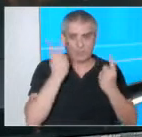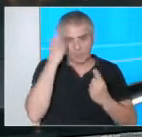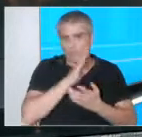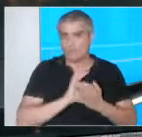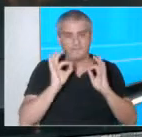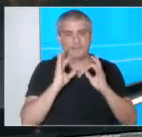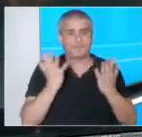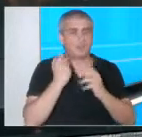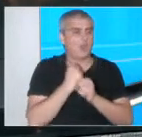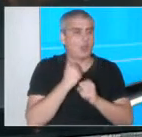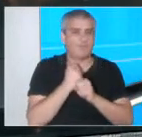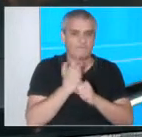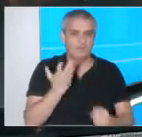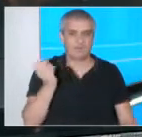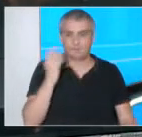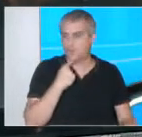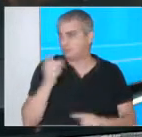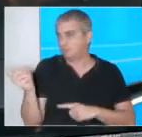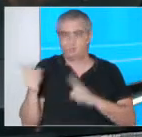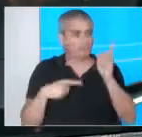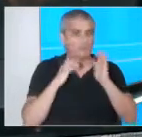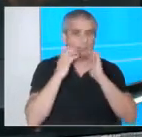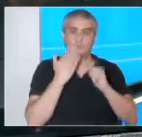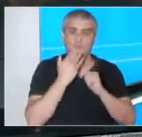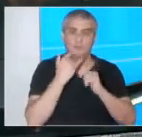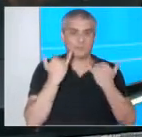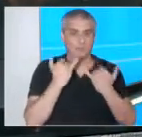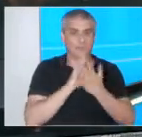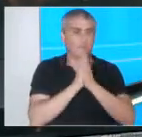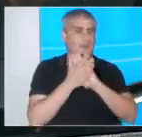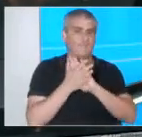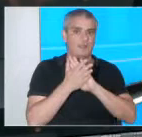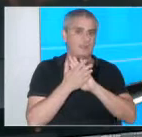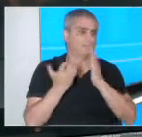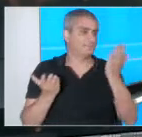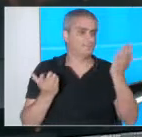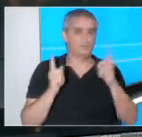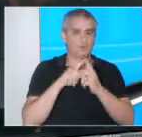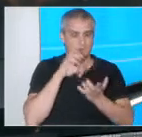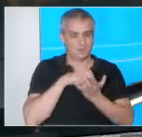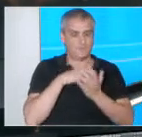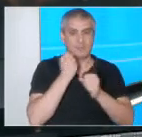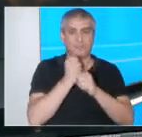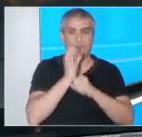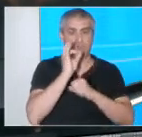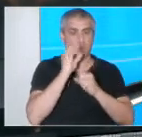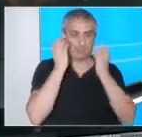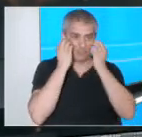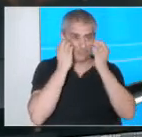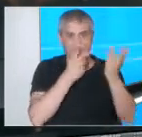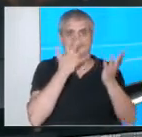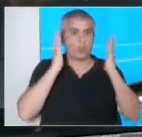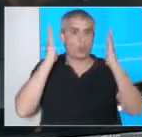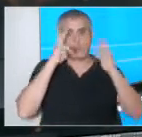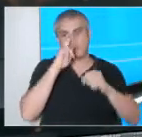מבינים את איך זה עובד שם, בא, מפנה אליו, התקשורת הישראלית שהיא היום הפכה לליבת עיסוקו של נפתלי בנט, הוא